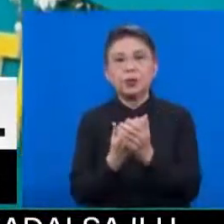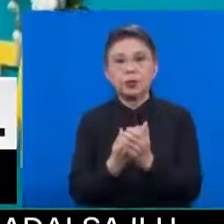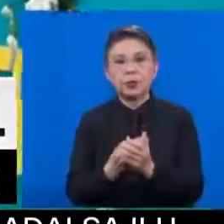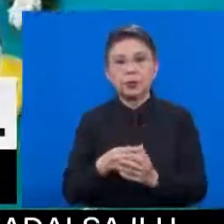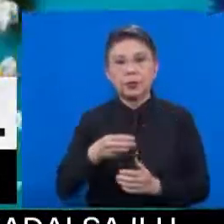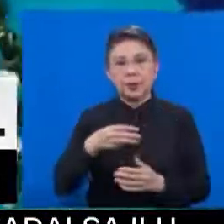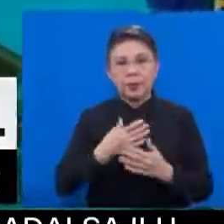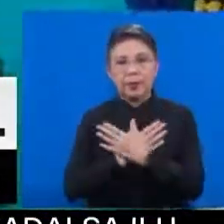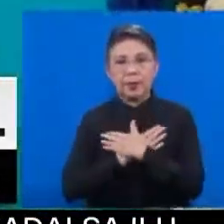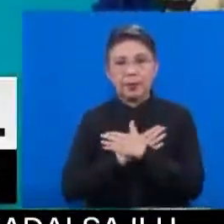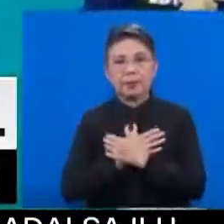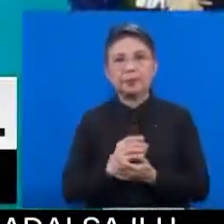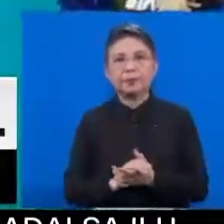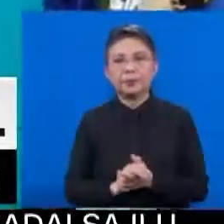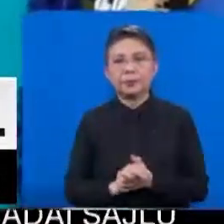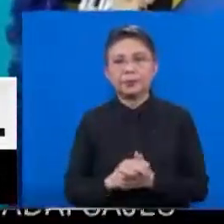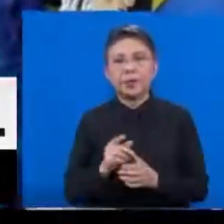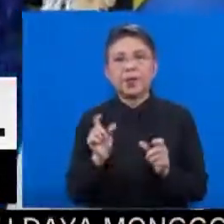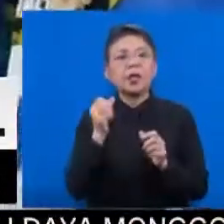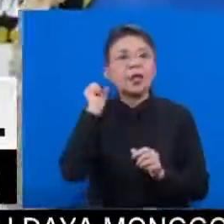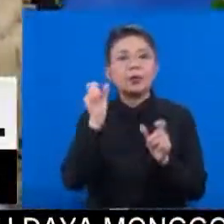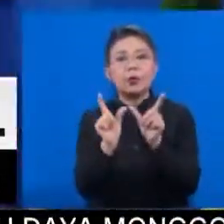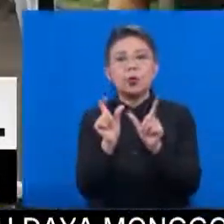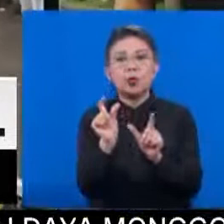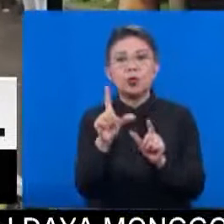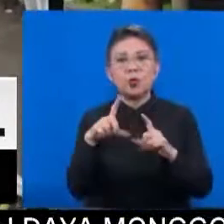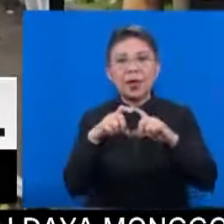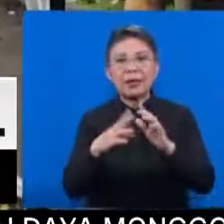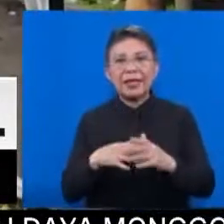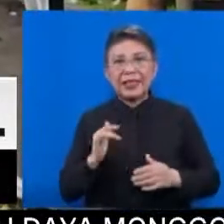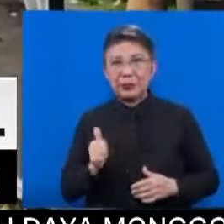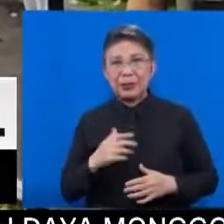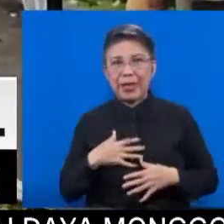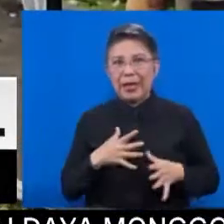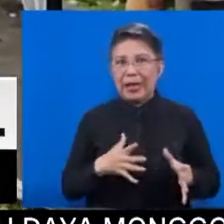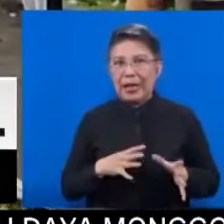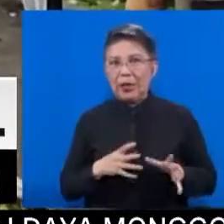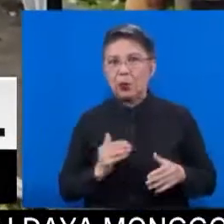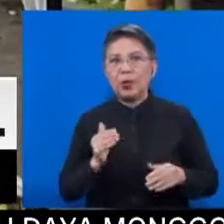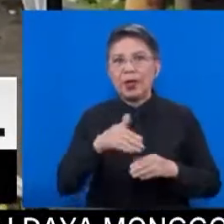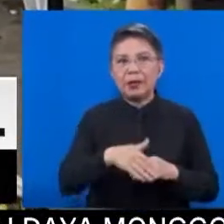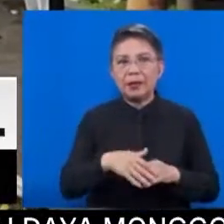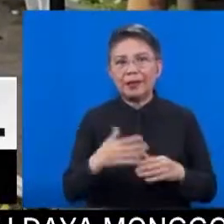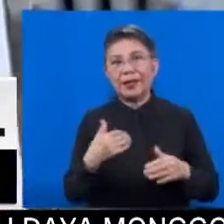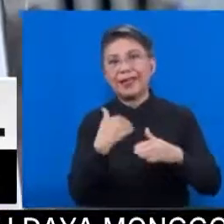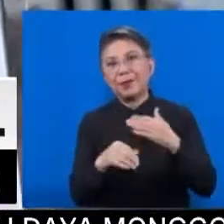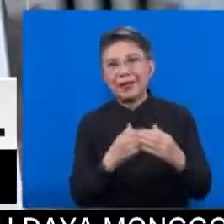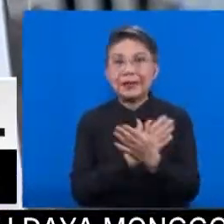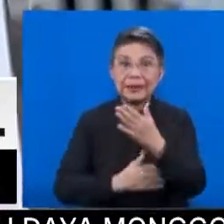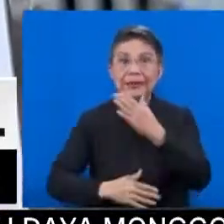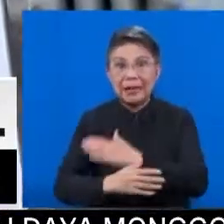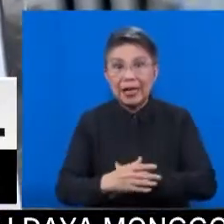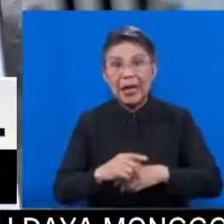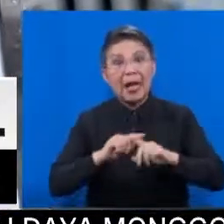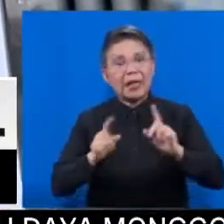Eril. Menurut Ibu Wulan dan Embang, awalnya mereka ragu untuk datang ke rumah duka karena berbagai keterbatasan. Namun